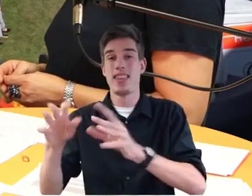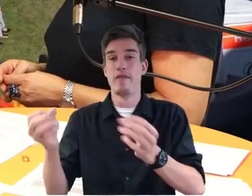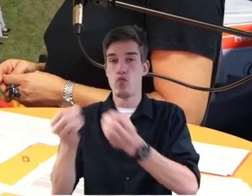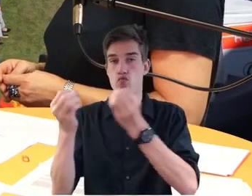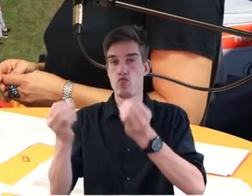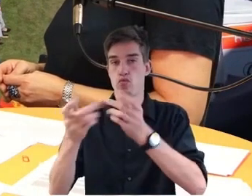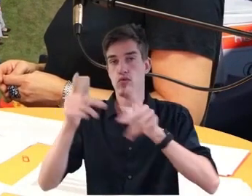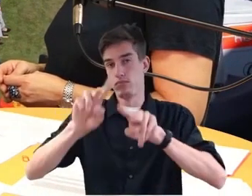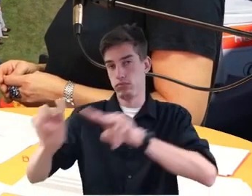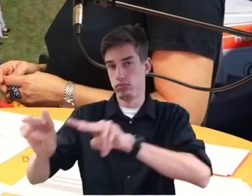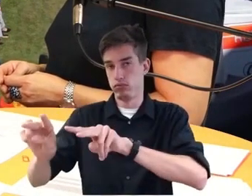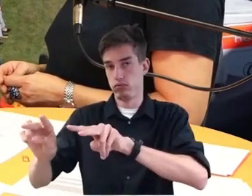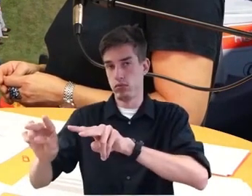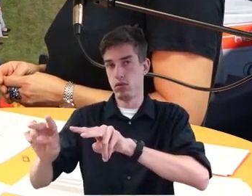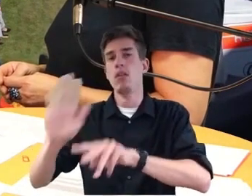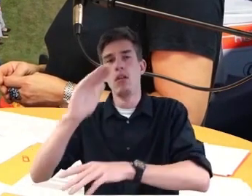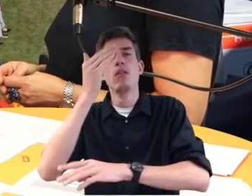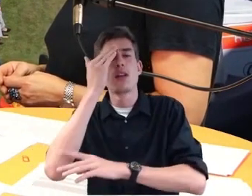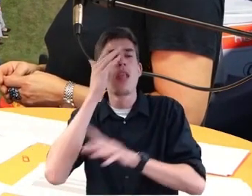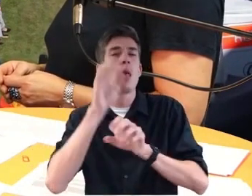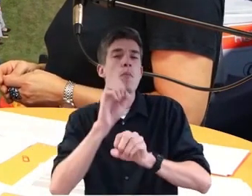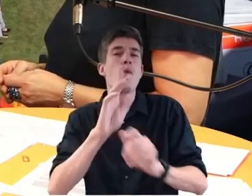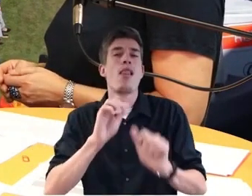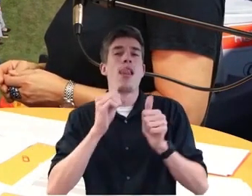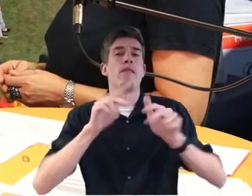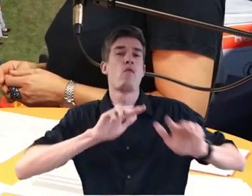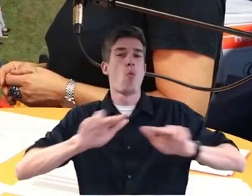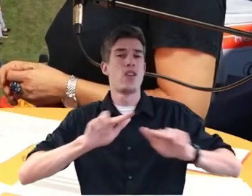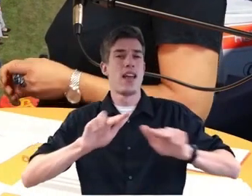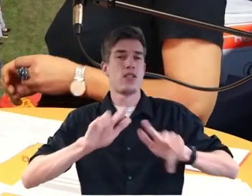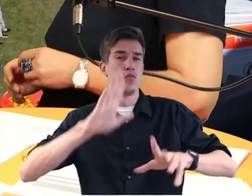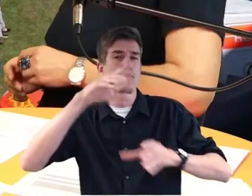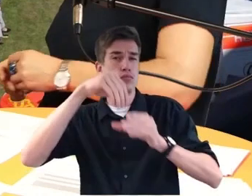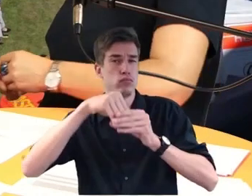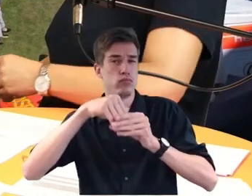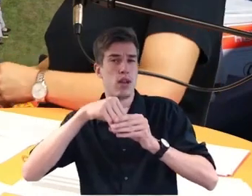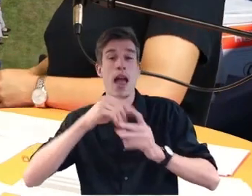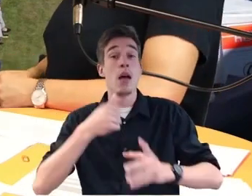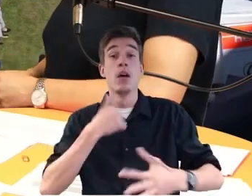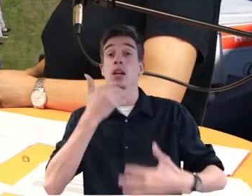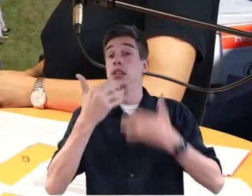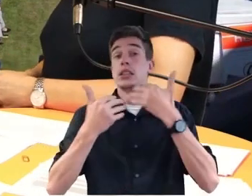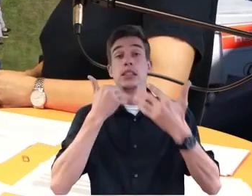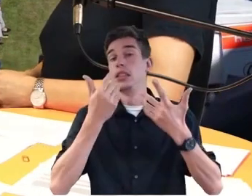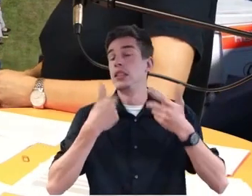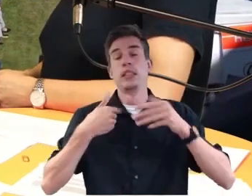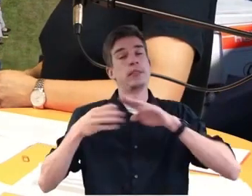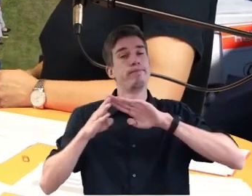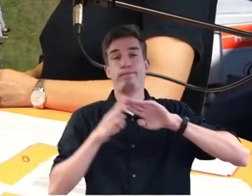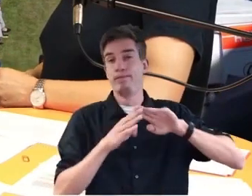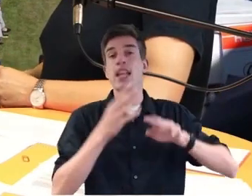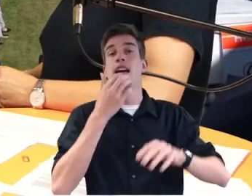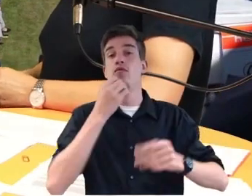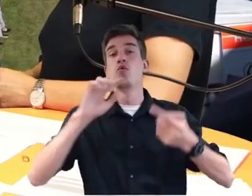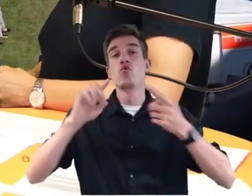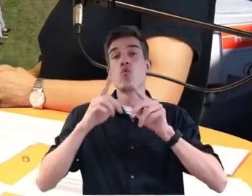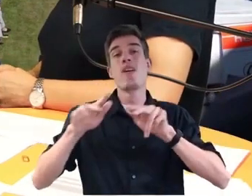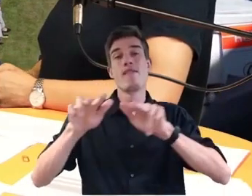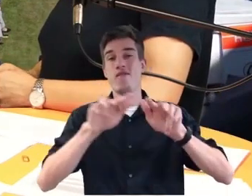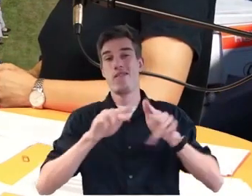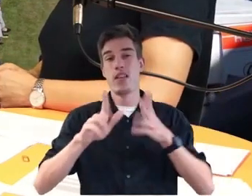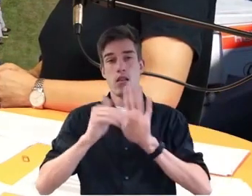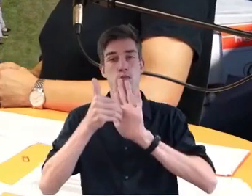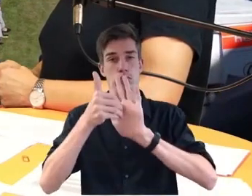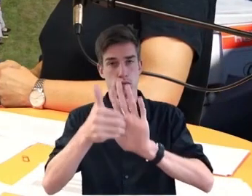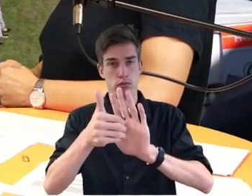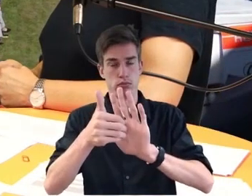1 die man ja aus hilfsorganisationen kennen zum beispiel aber bevor ich hier viel erzählen wir haben einen info film gemacht der das